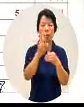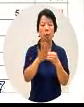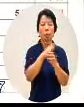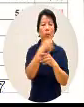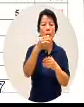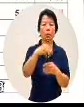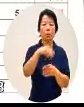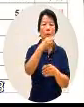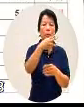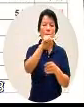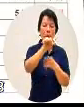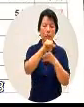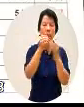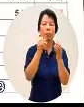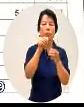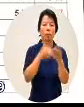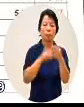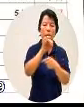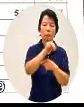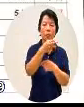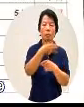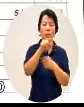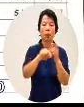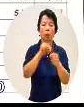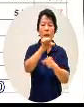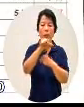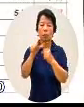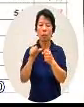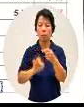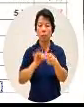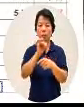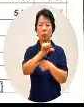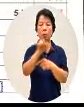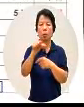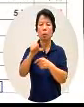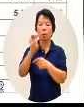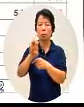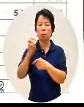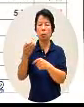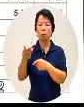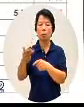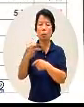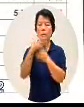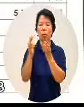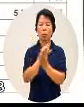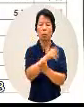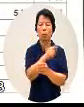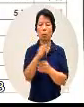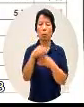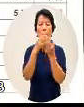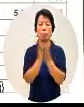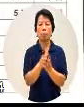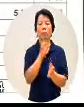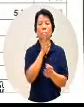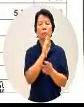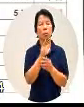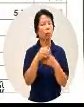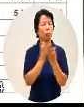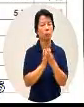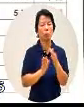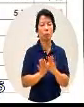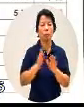都是正成長有5%的有10幾%的有30幾%40幾%有70幾%沒有一項是負成長